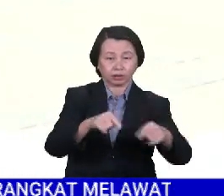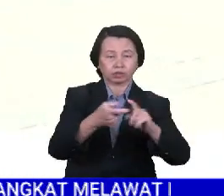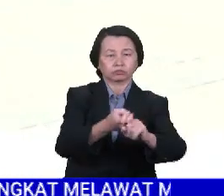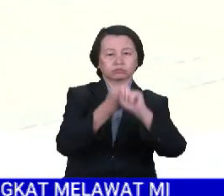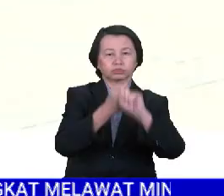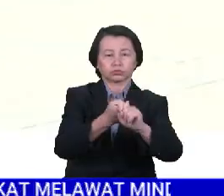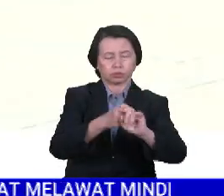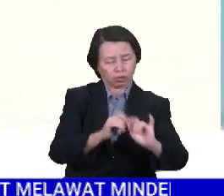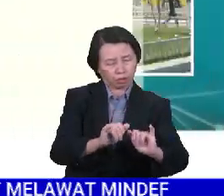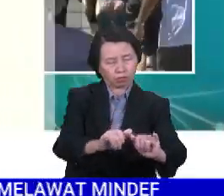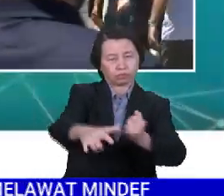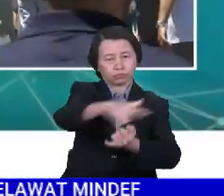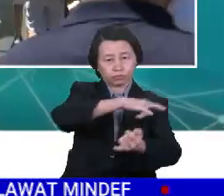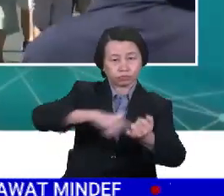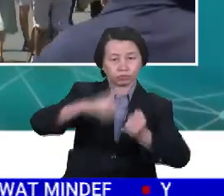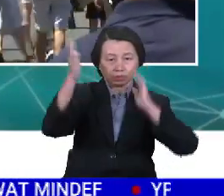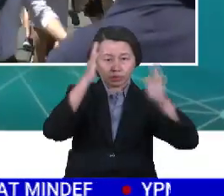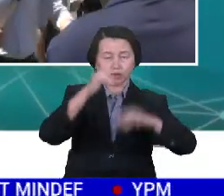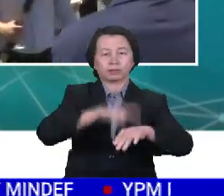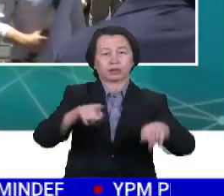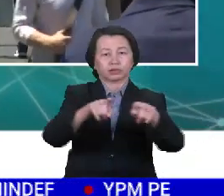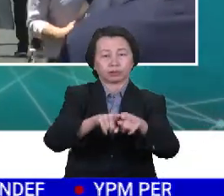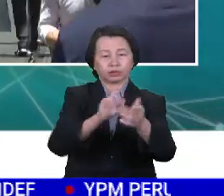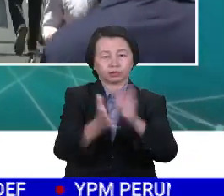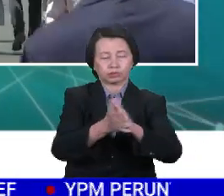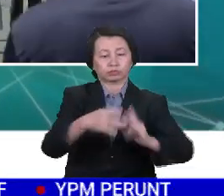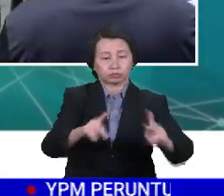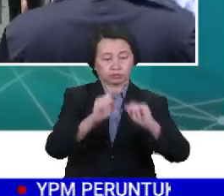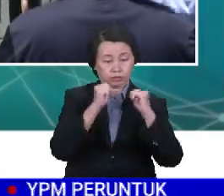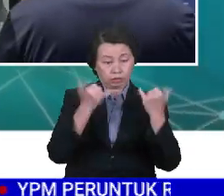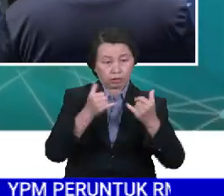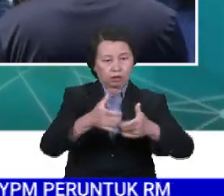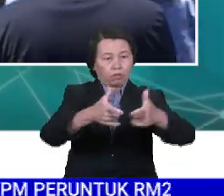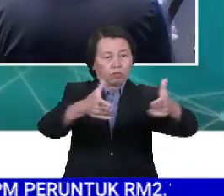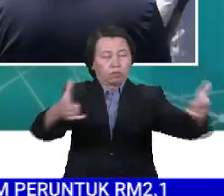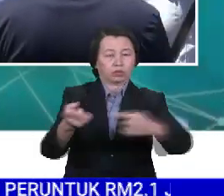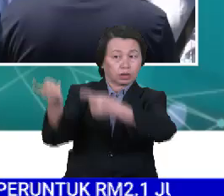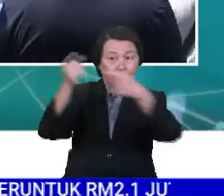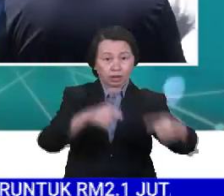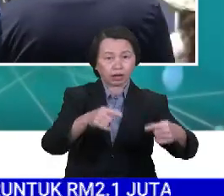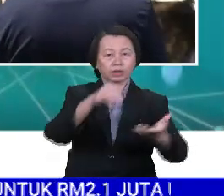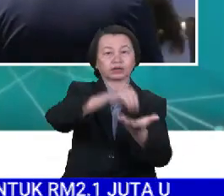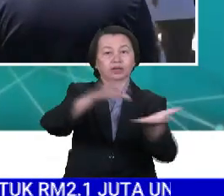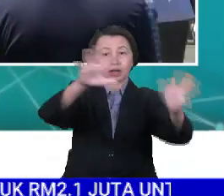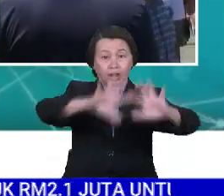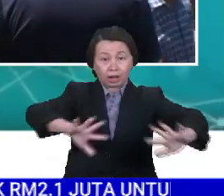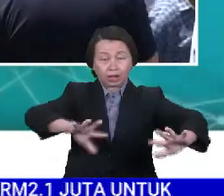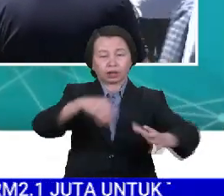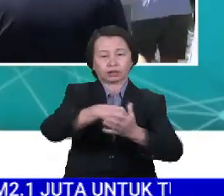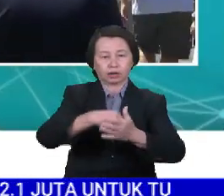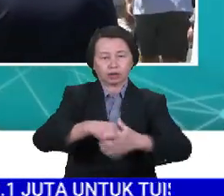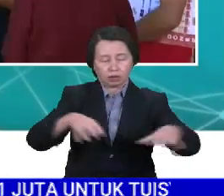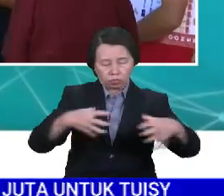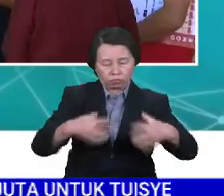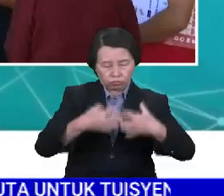memperkukuhkan ekosistem aero angkasa negara pada masa sama menjadi platform kepada syarikat itu meluaskan kehadirannya di ASEAN termasuk dalam sektor